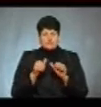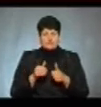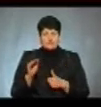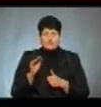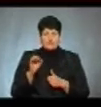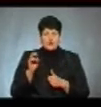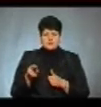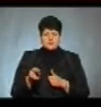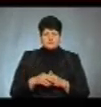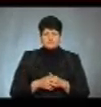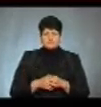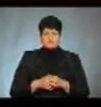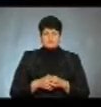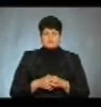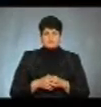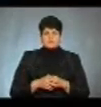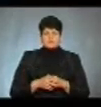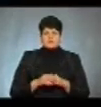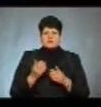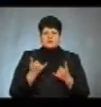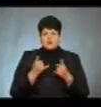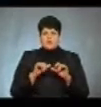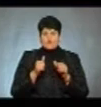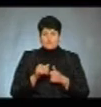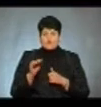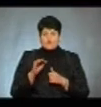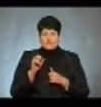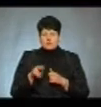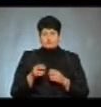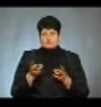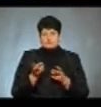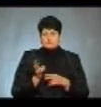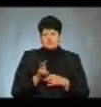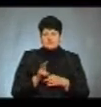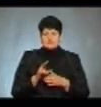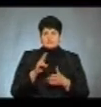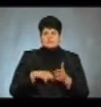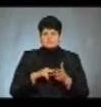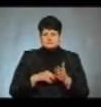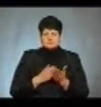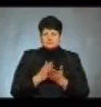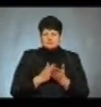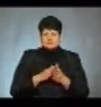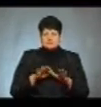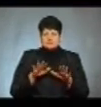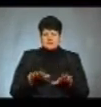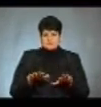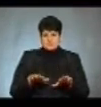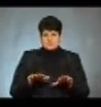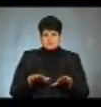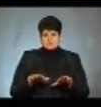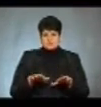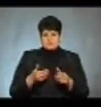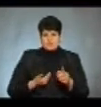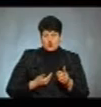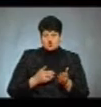ФОП? Для оформлення ФОПу потрібно звернутися до фіскальної служби за місцем, відділення фіскальної служби за